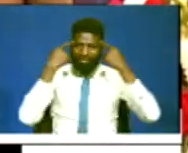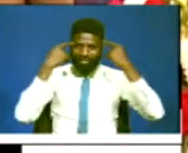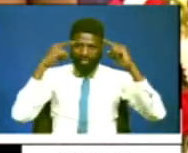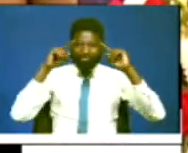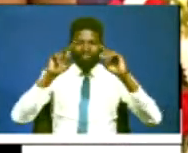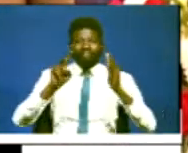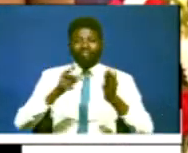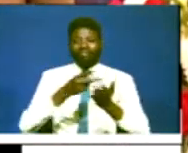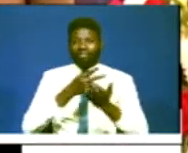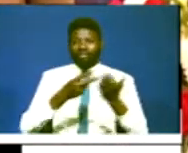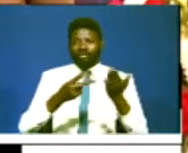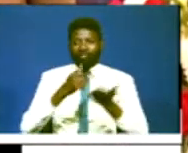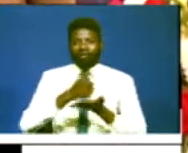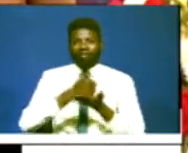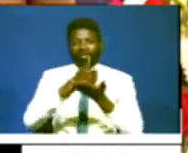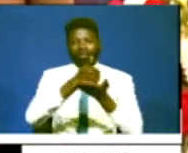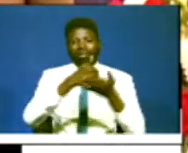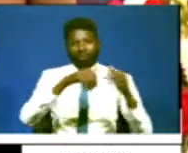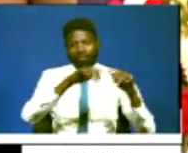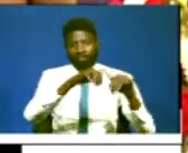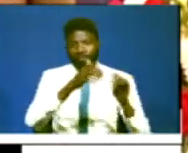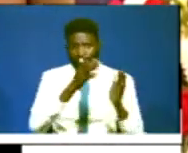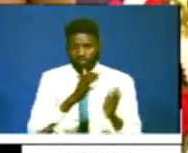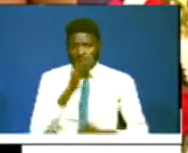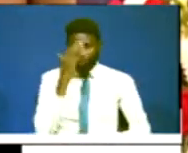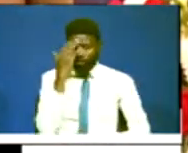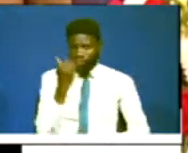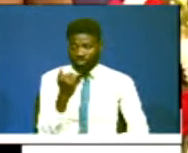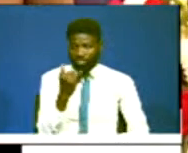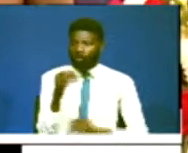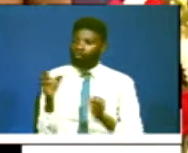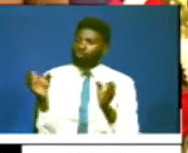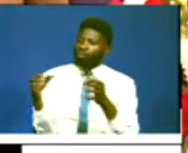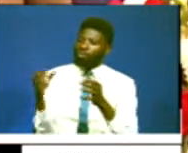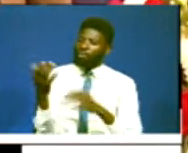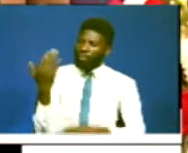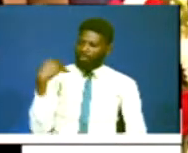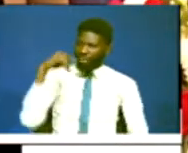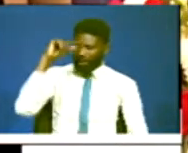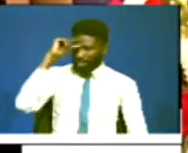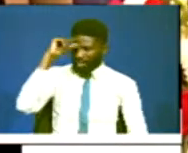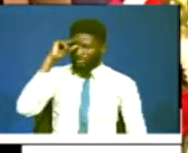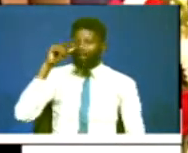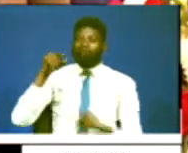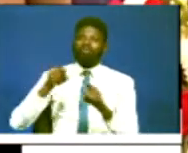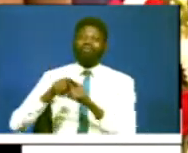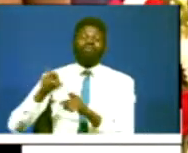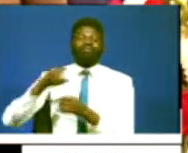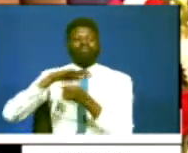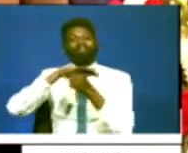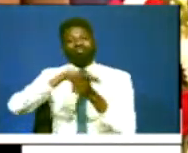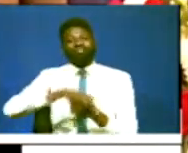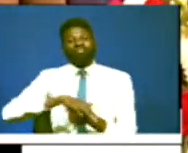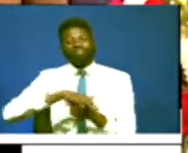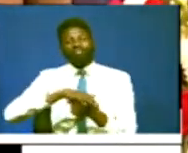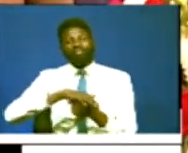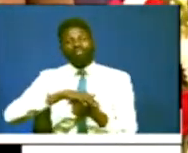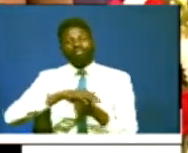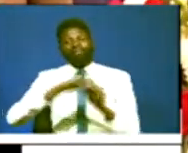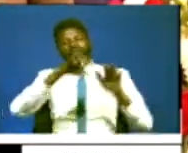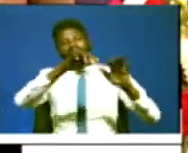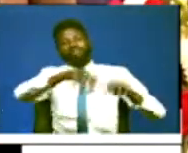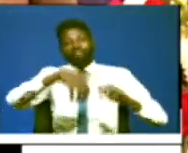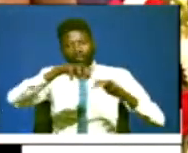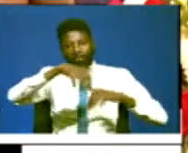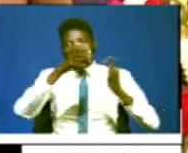in assisting the farmer ni kwa sababu wale walikuwa kwa serikali ndio wenye kunyanyasa wakulima. Why we are going